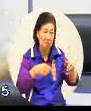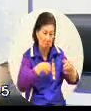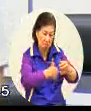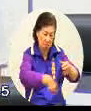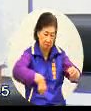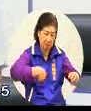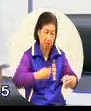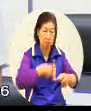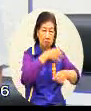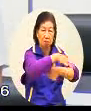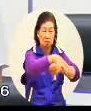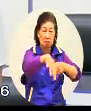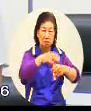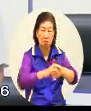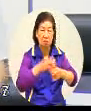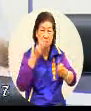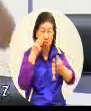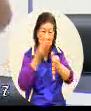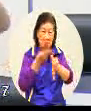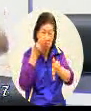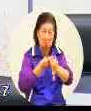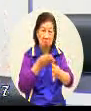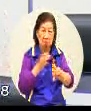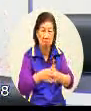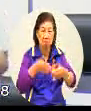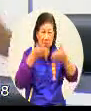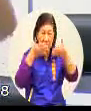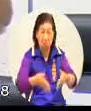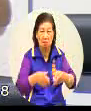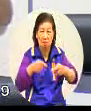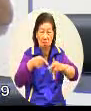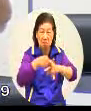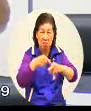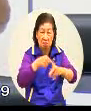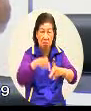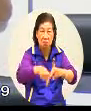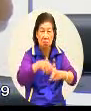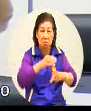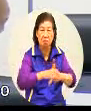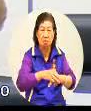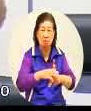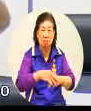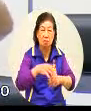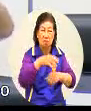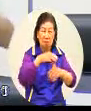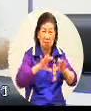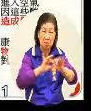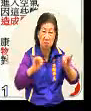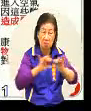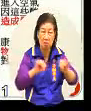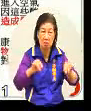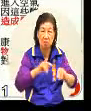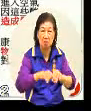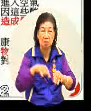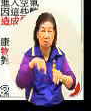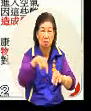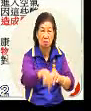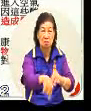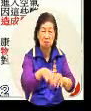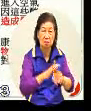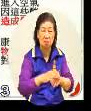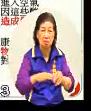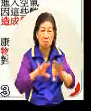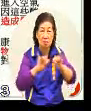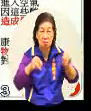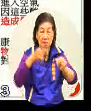拢有害的重金属啦。会让这土地呢，也使讲酸质吼、哦、大幅的降下降啦，啊，